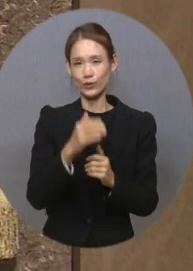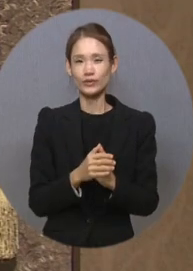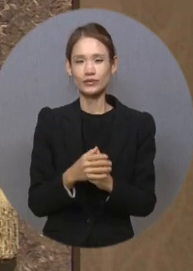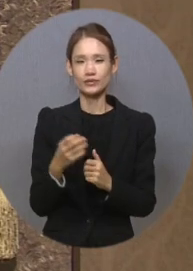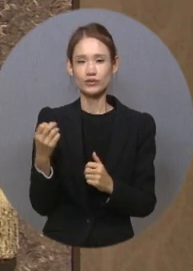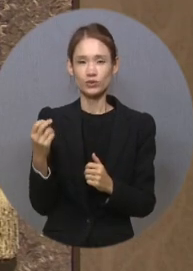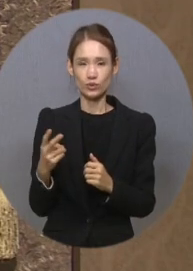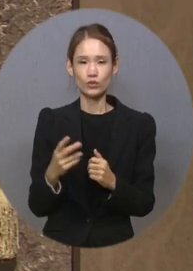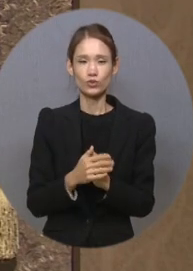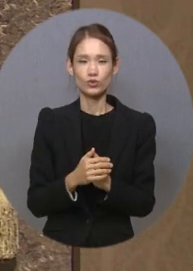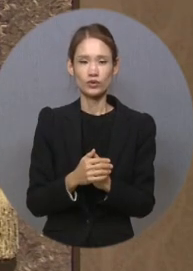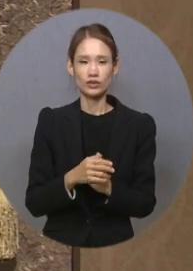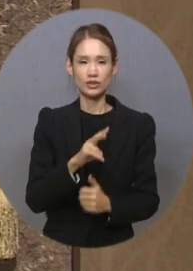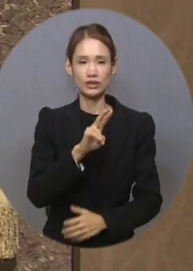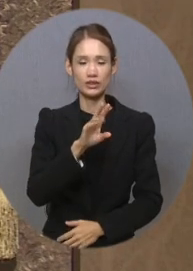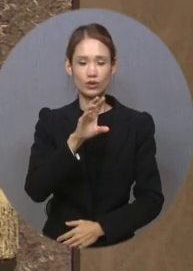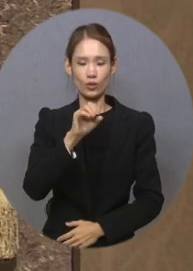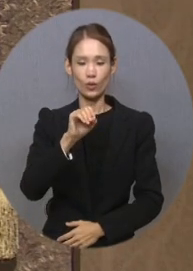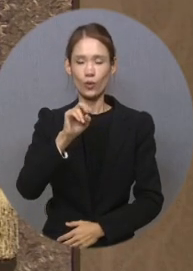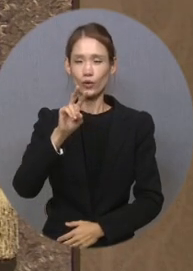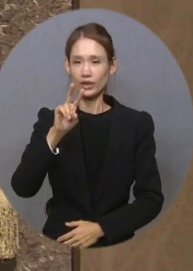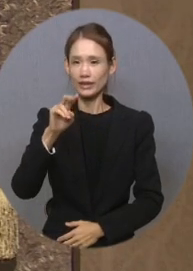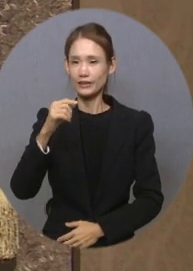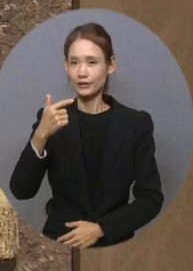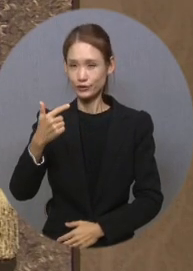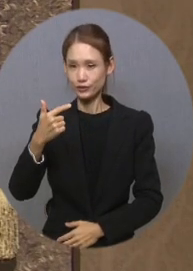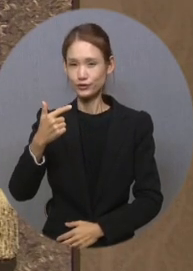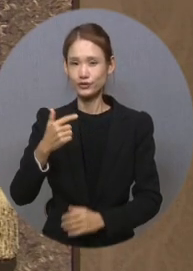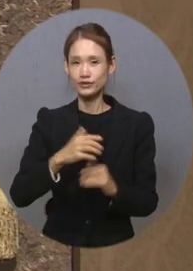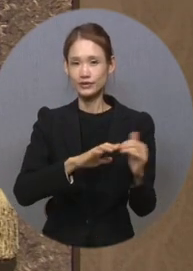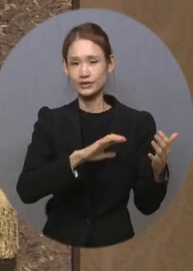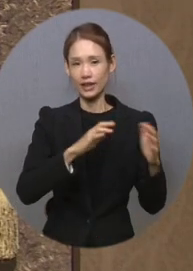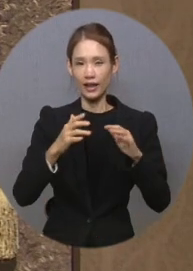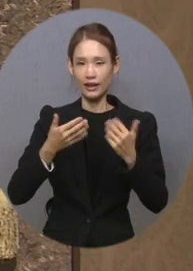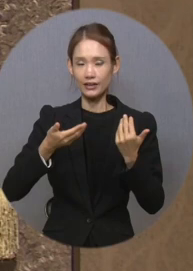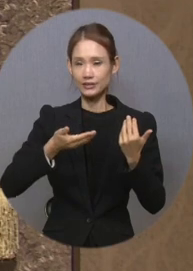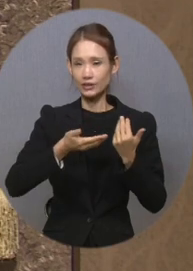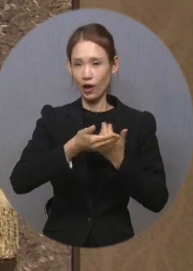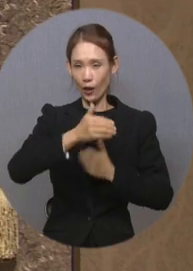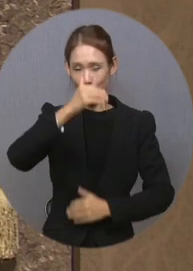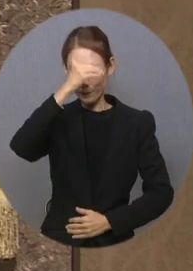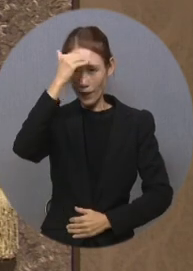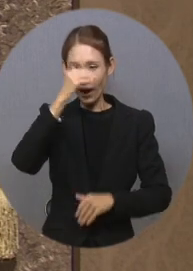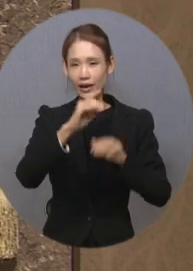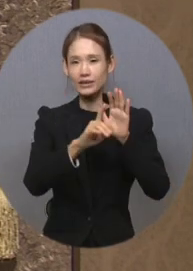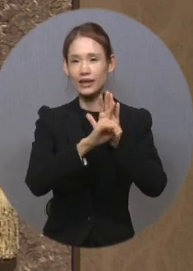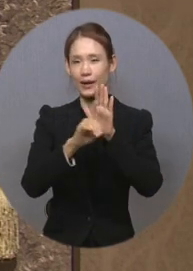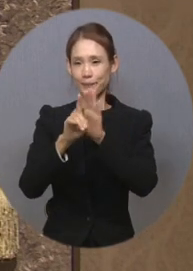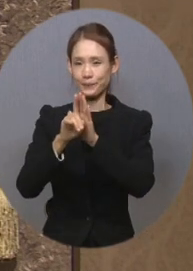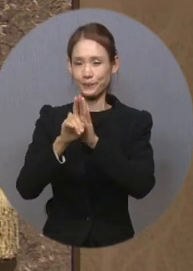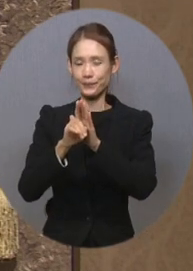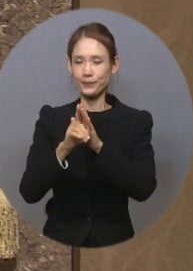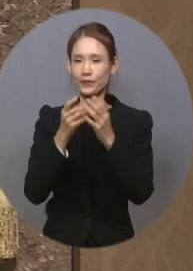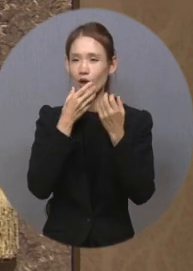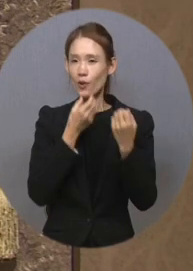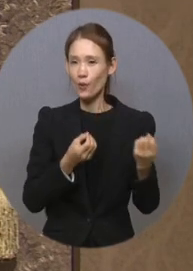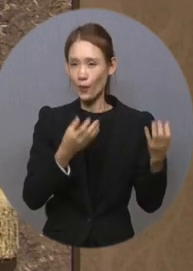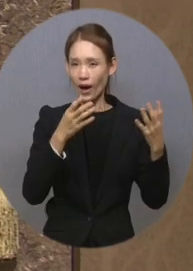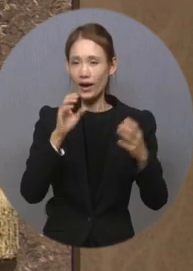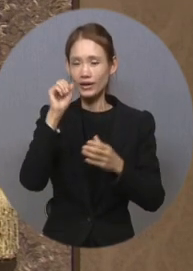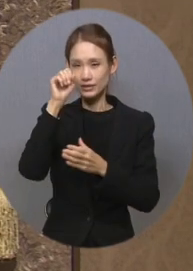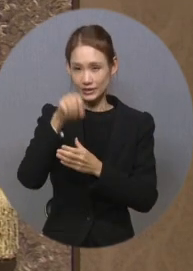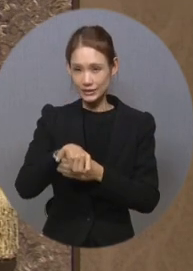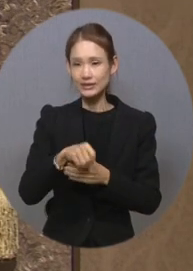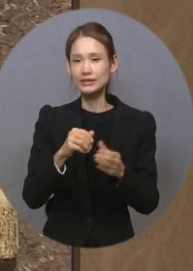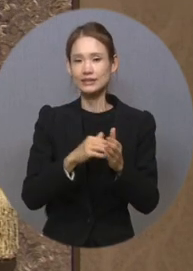이제 2026 여수세계선 박람회가 정부 행사로 승인이 됐거든요. 네. 그래서 또